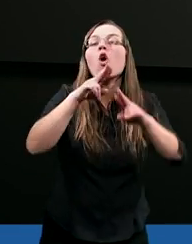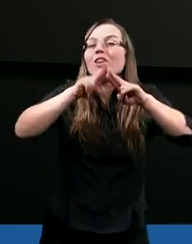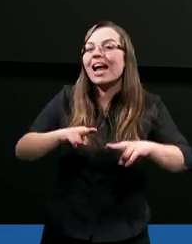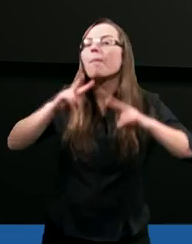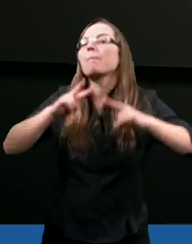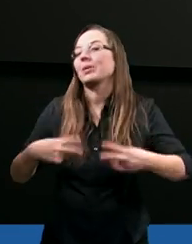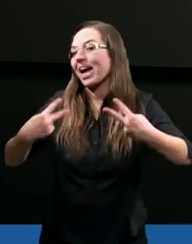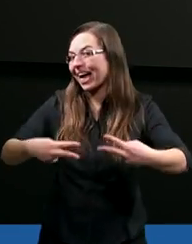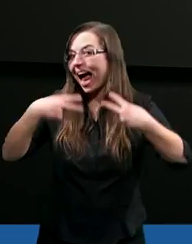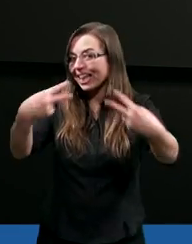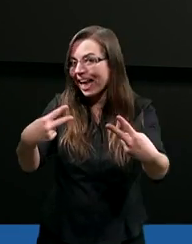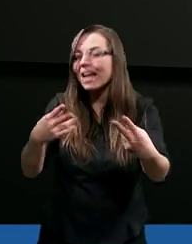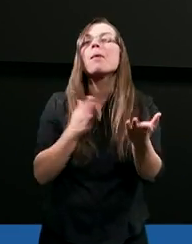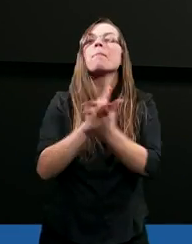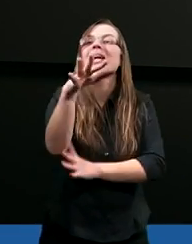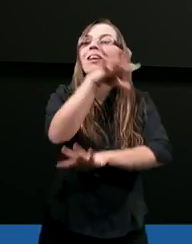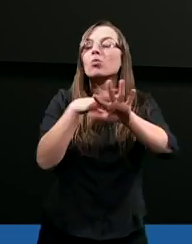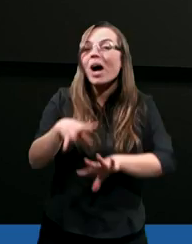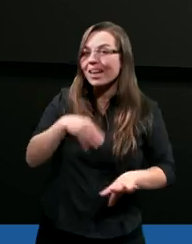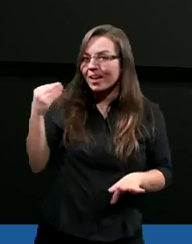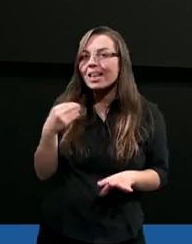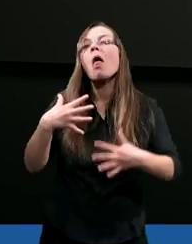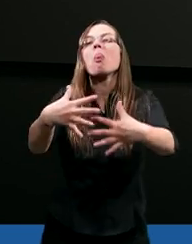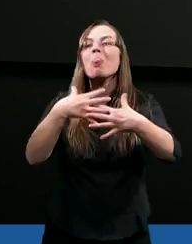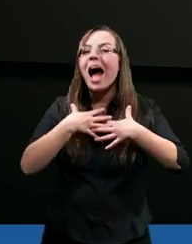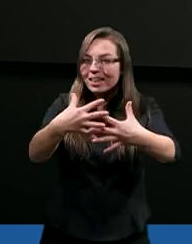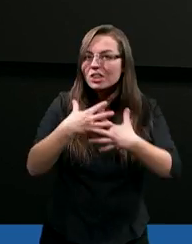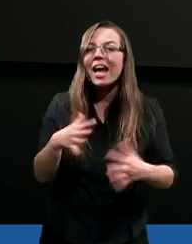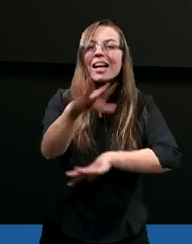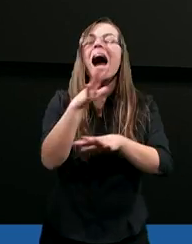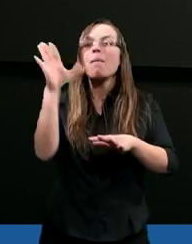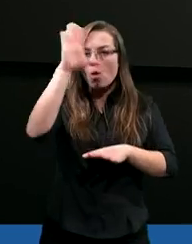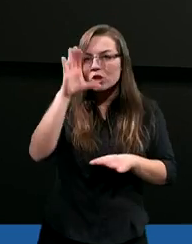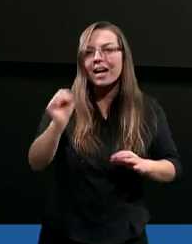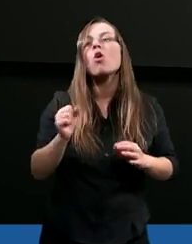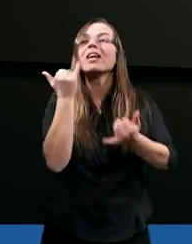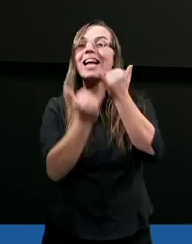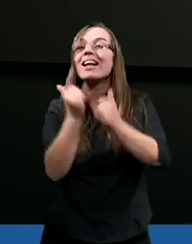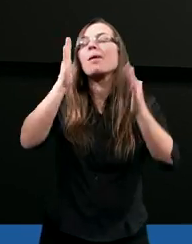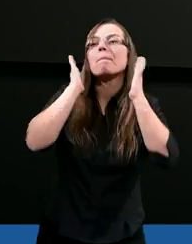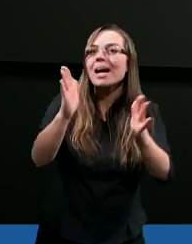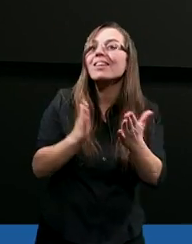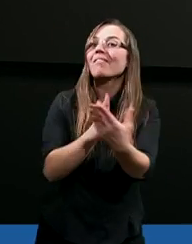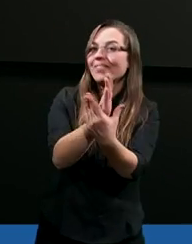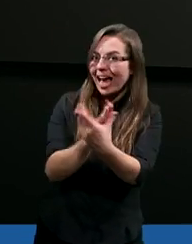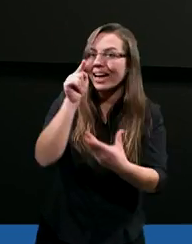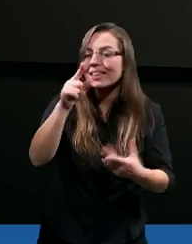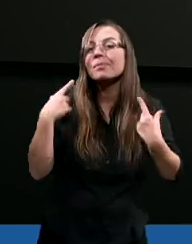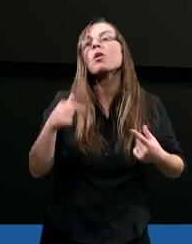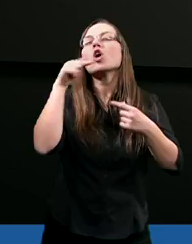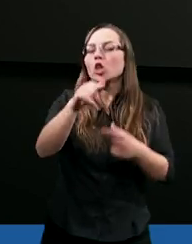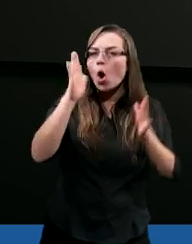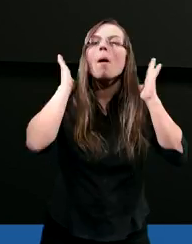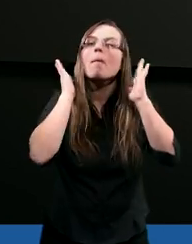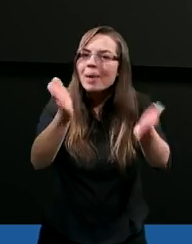przekazane przez Ducha Świętego, z natchnienia Bożego, jeżeli będziecie Mu wierzyć, no to